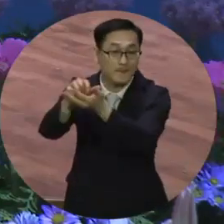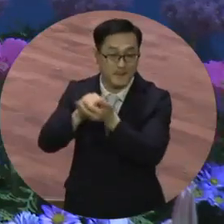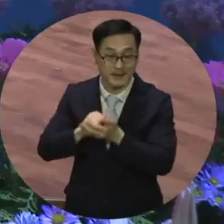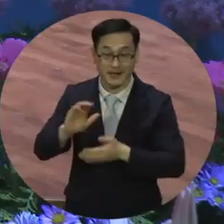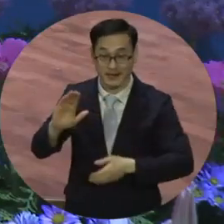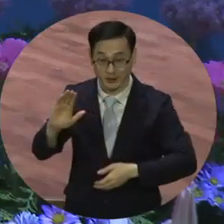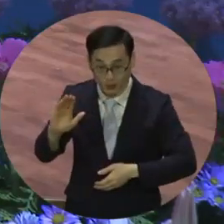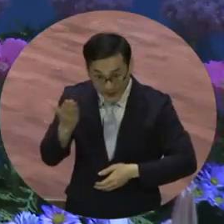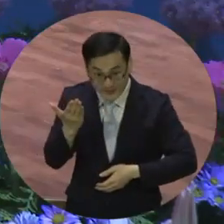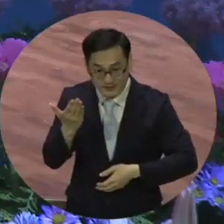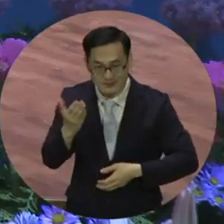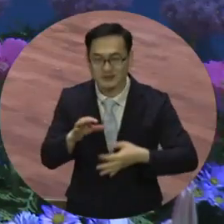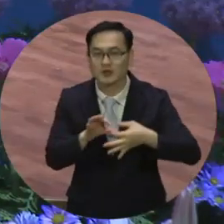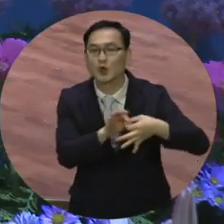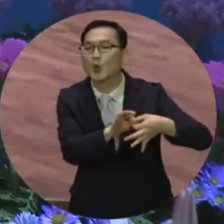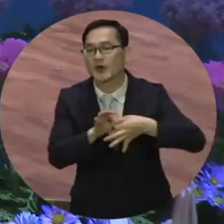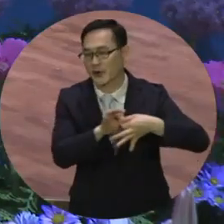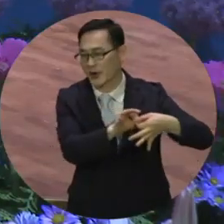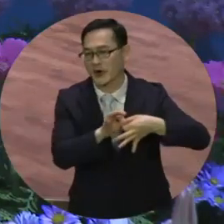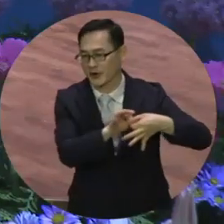통로예요.